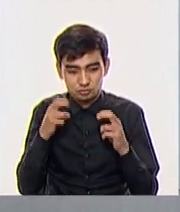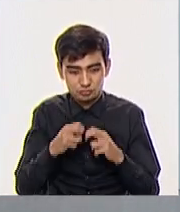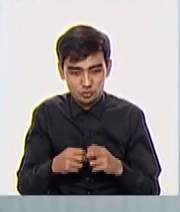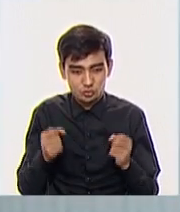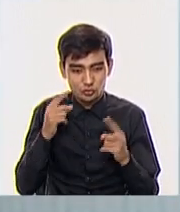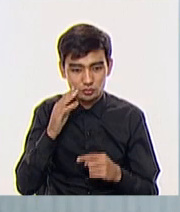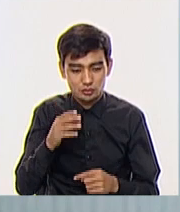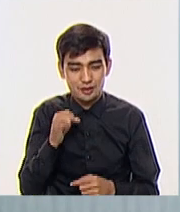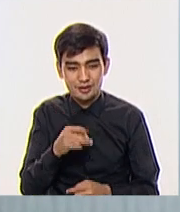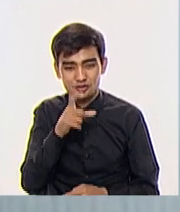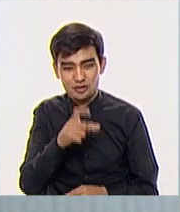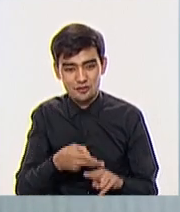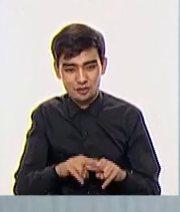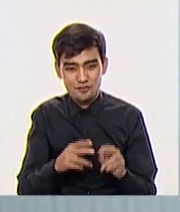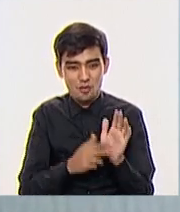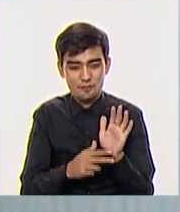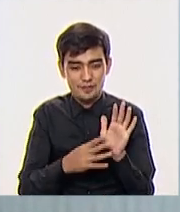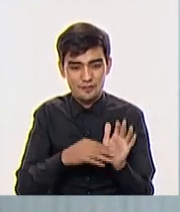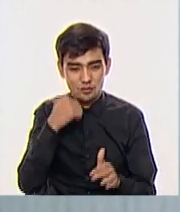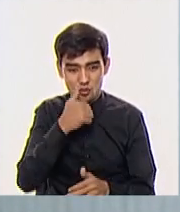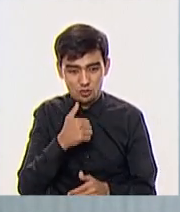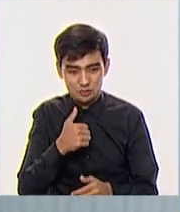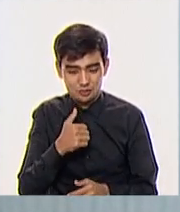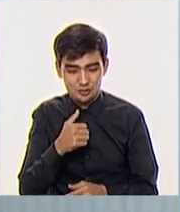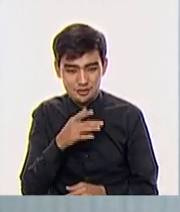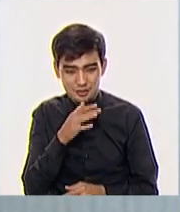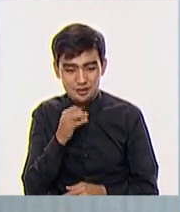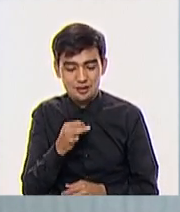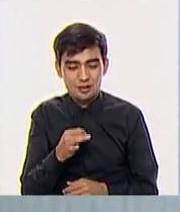следствие. Подозреваемый 89-го года рождения, житель столицы.